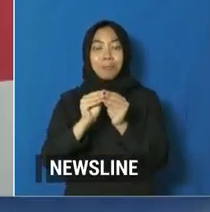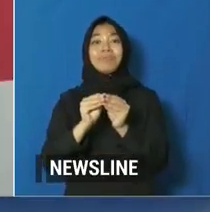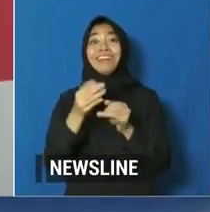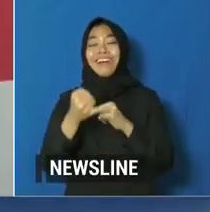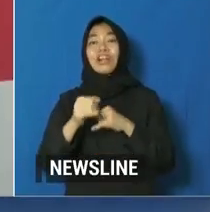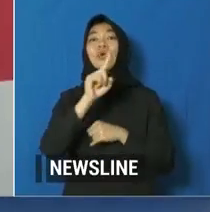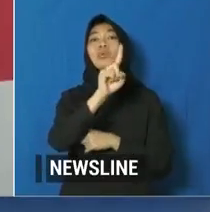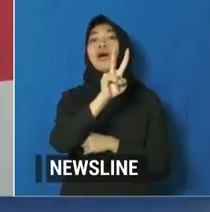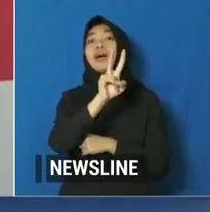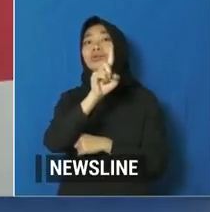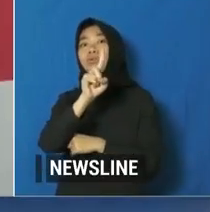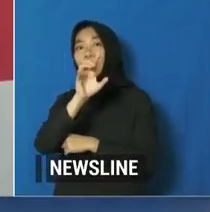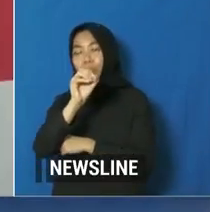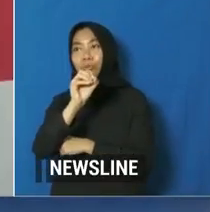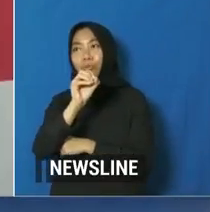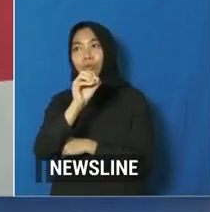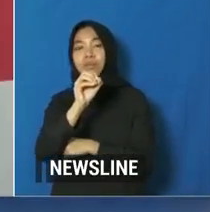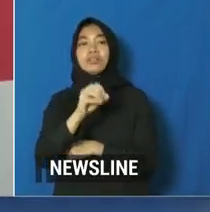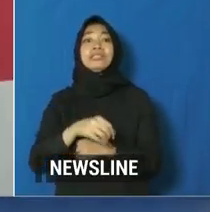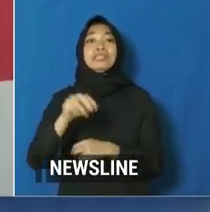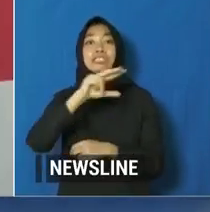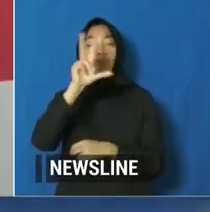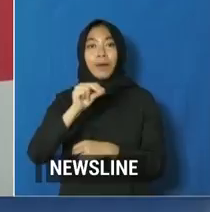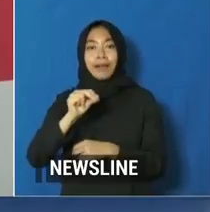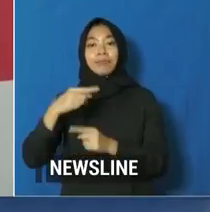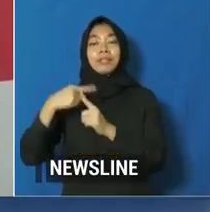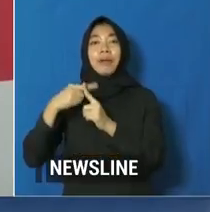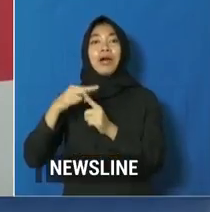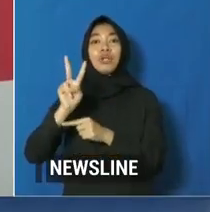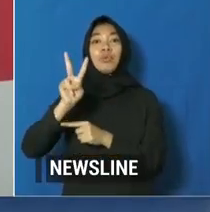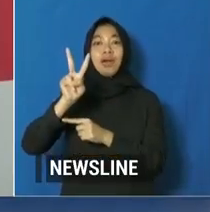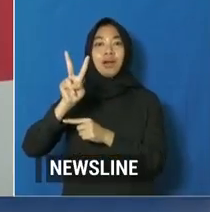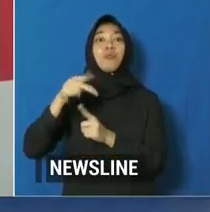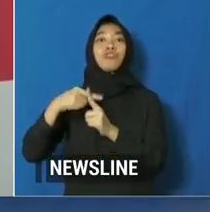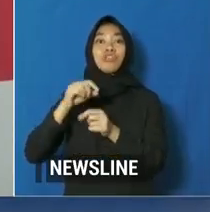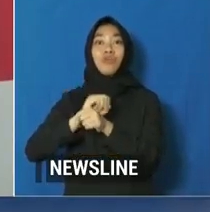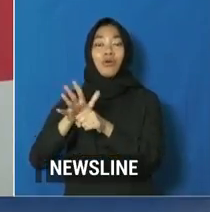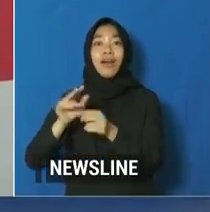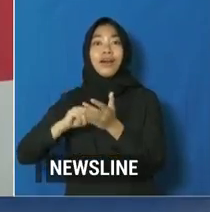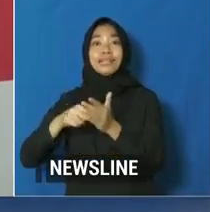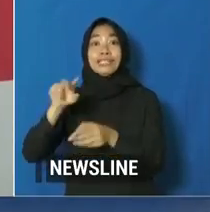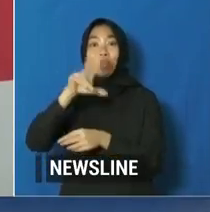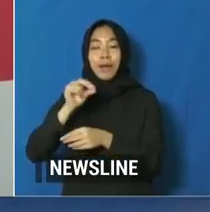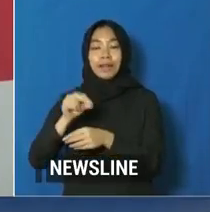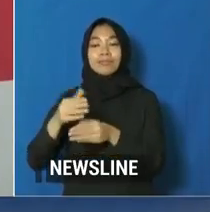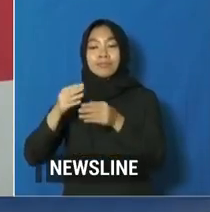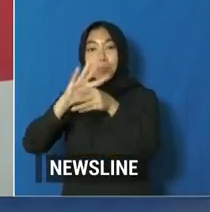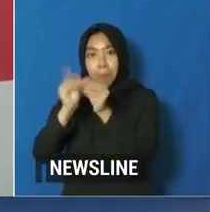Kemudian Jawa Barat, ada penambahan kasus 2 orang, sehingga total kasus menjadi 26